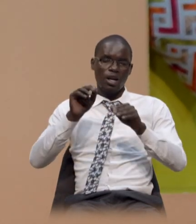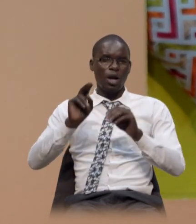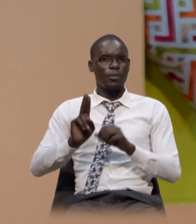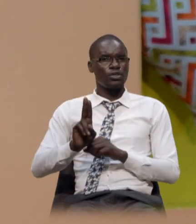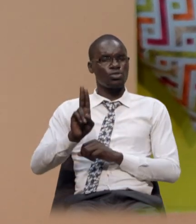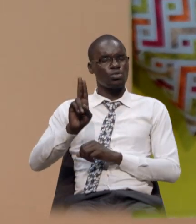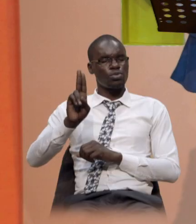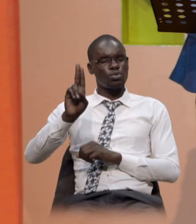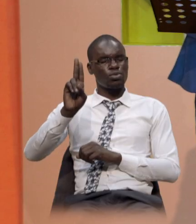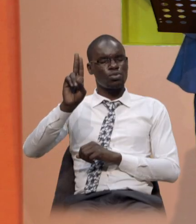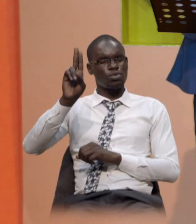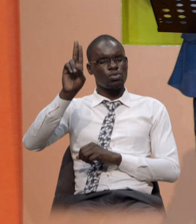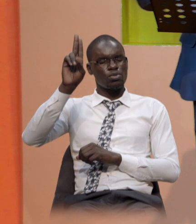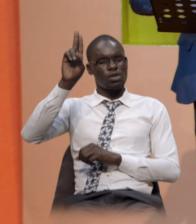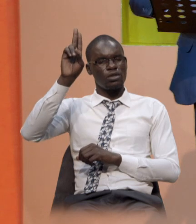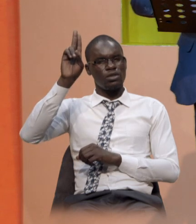tumwandame